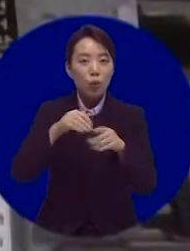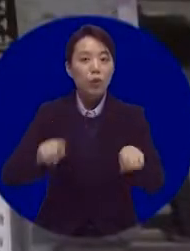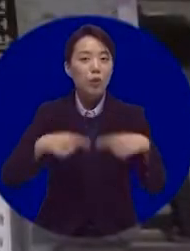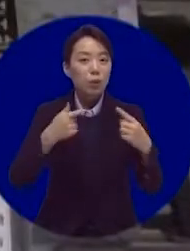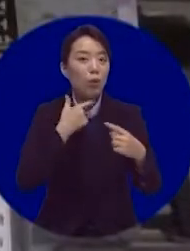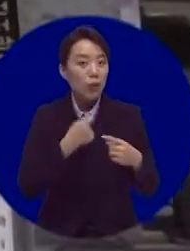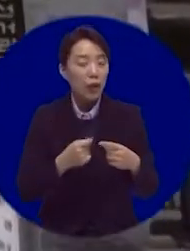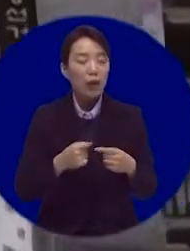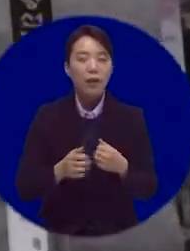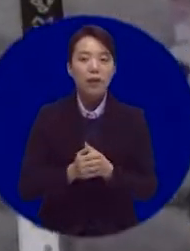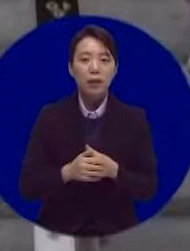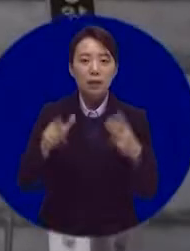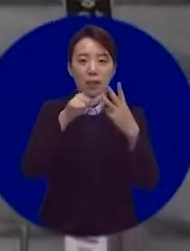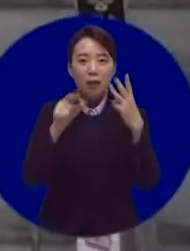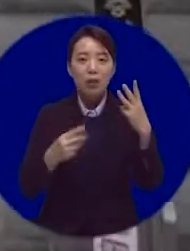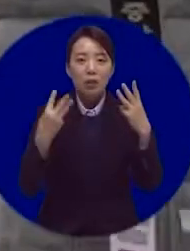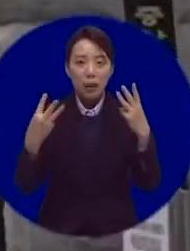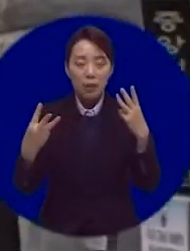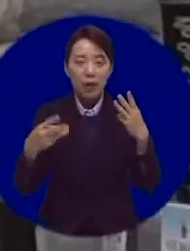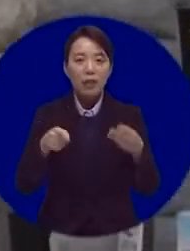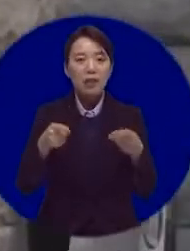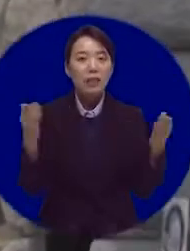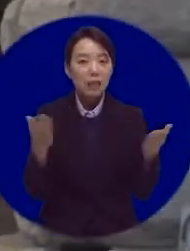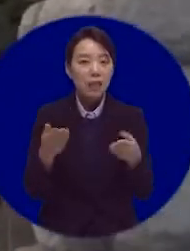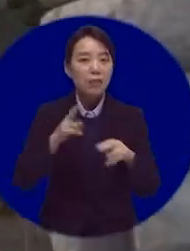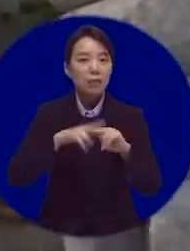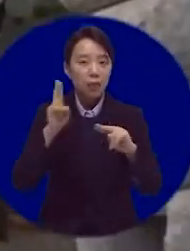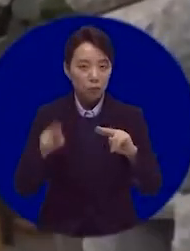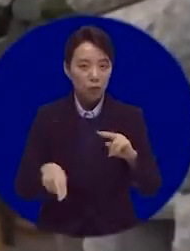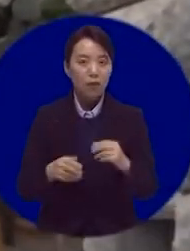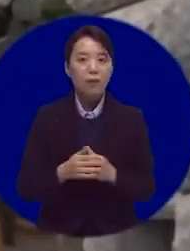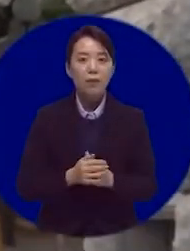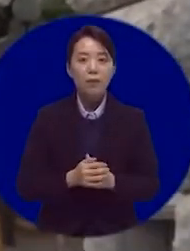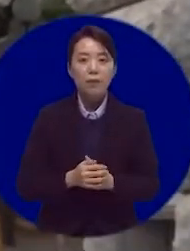하는 경우에도 3월 3일까지 그 직을 사직해야 합니다.